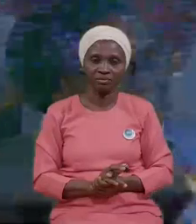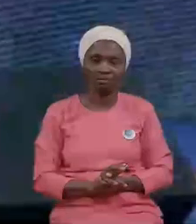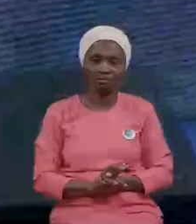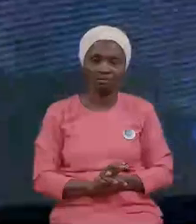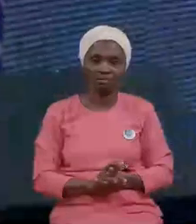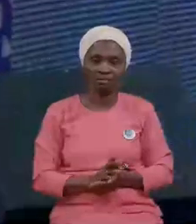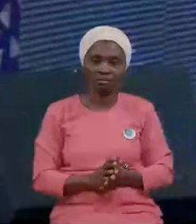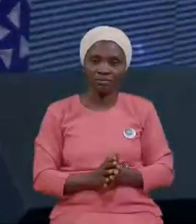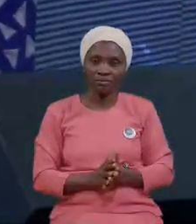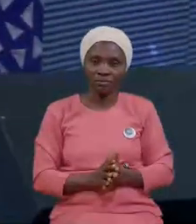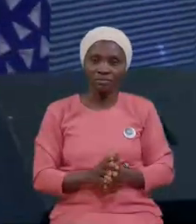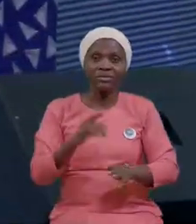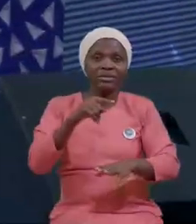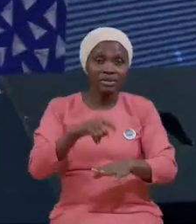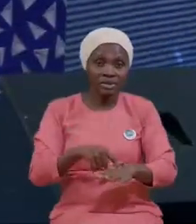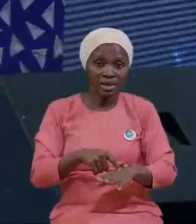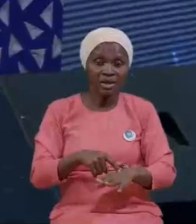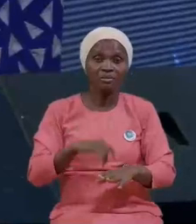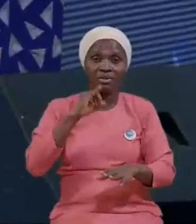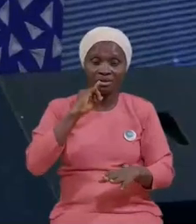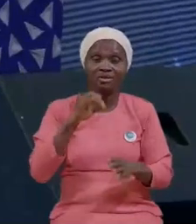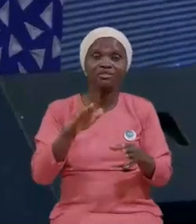Le temps est accompli.